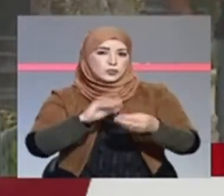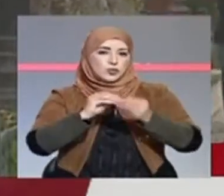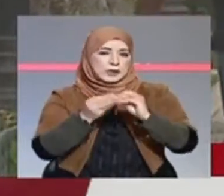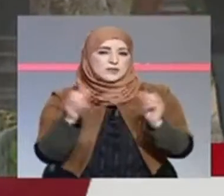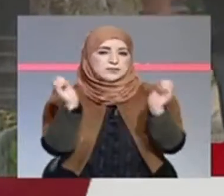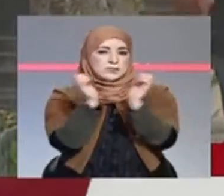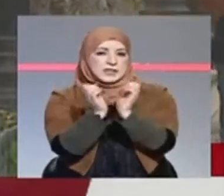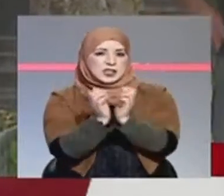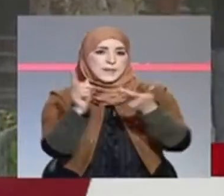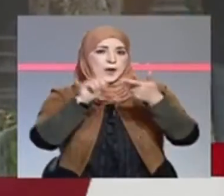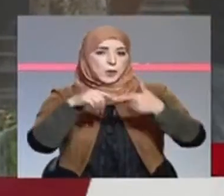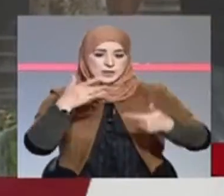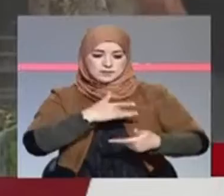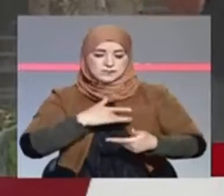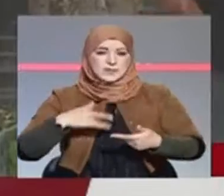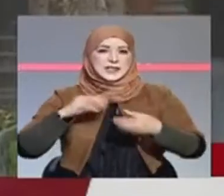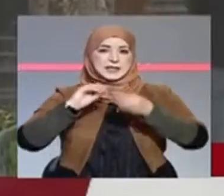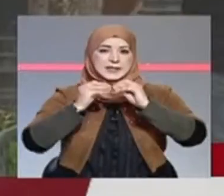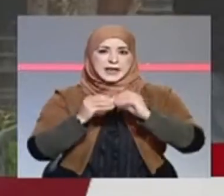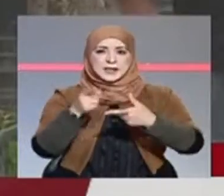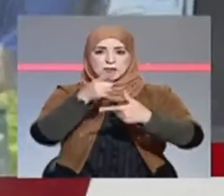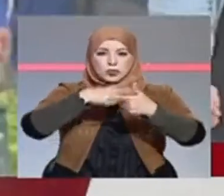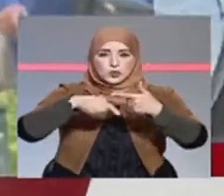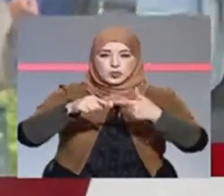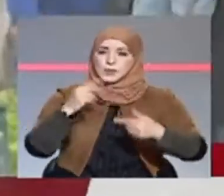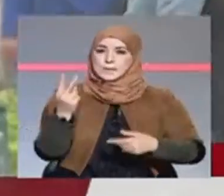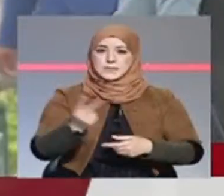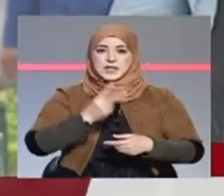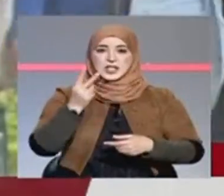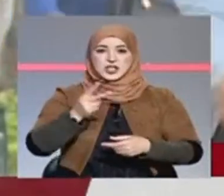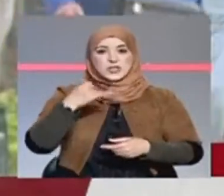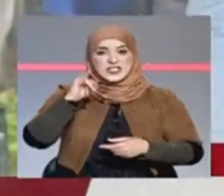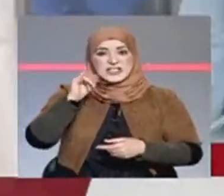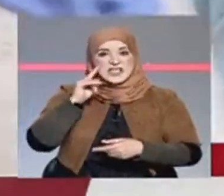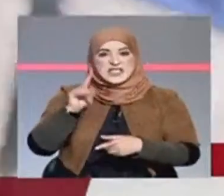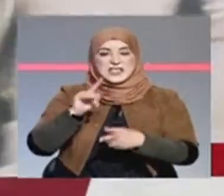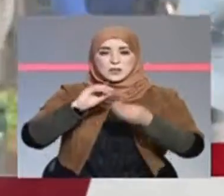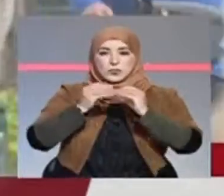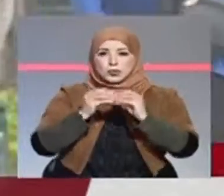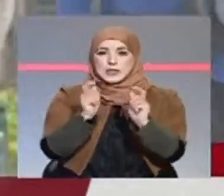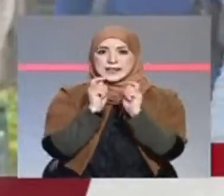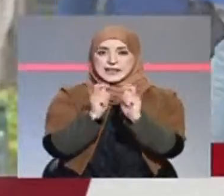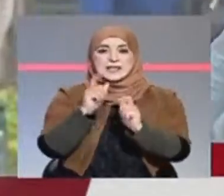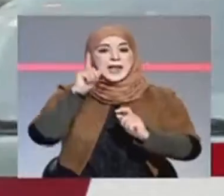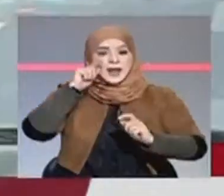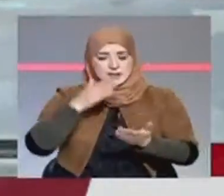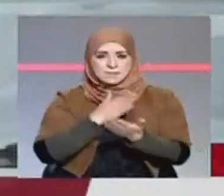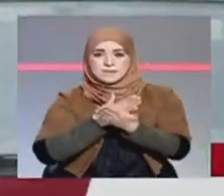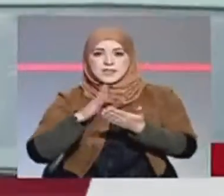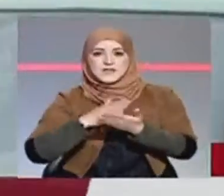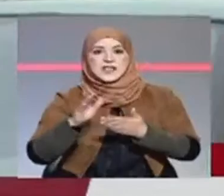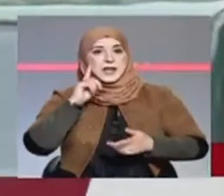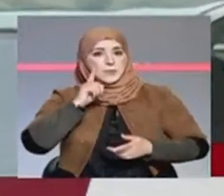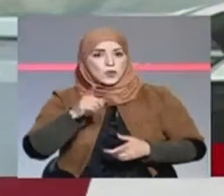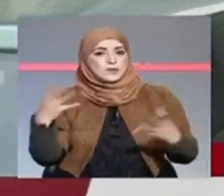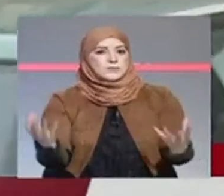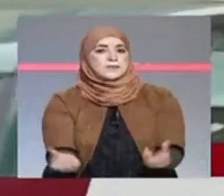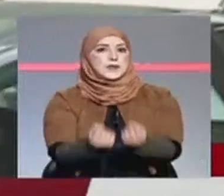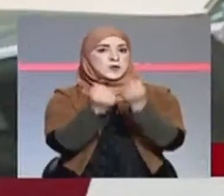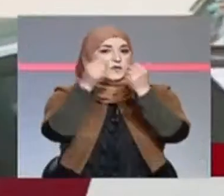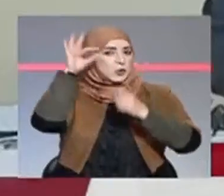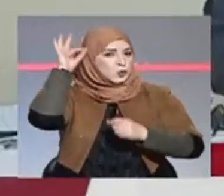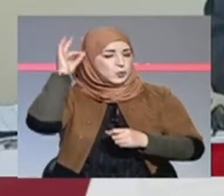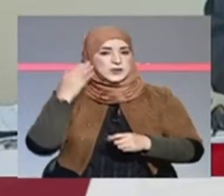والصحيه قد لا تكون ذات جدوى اذا لم تناقش صحابه الازمه السياسيه الخانقه التي تعصف بالبلاد منذ